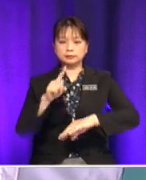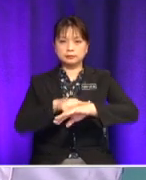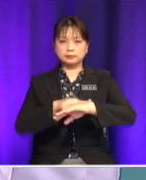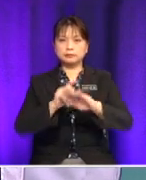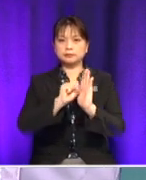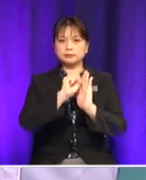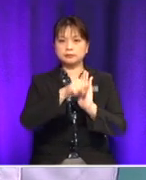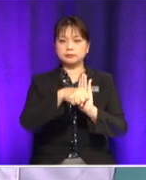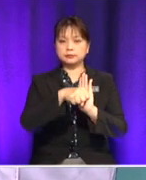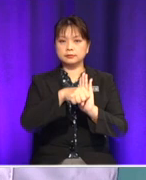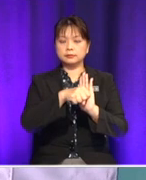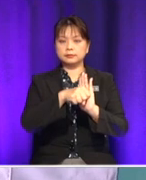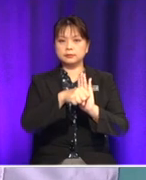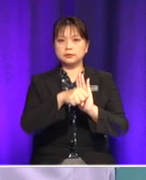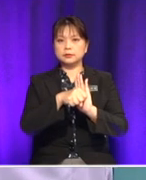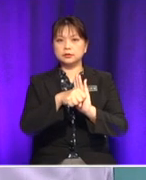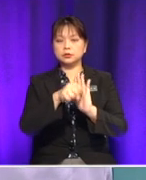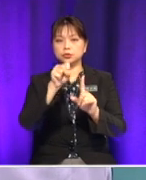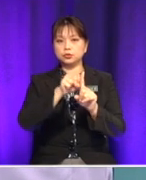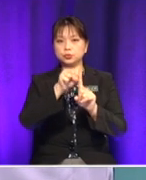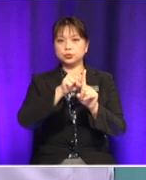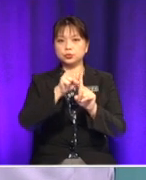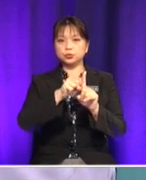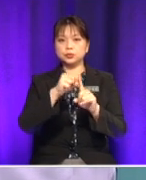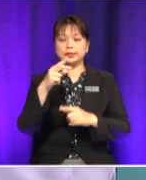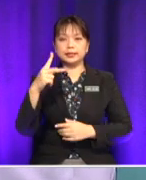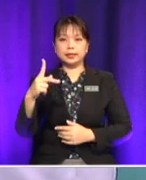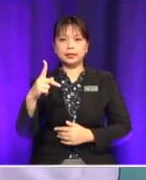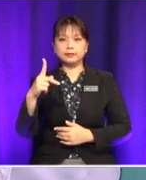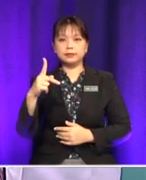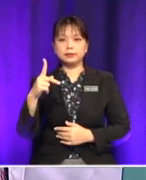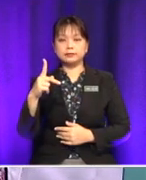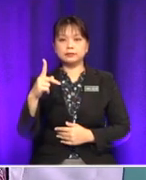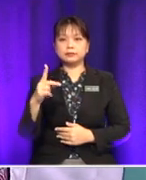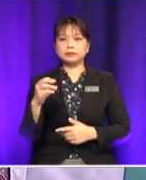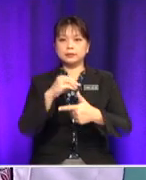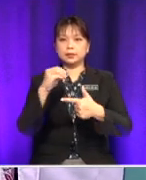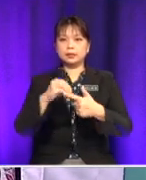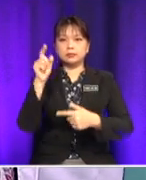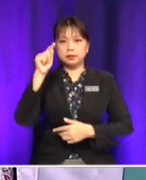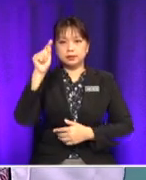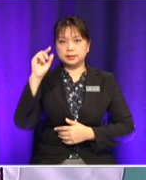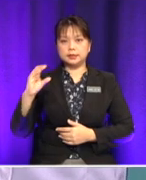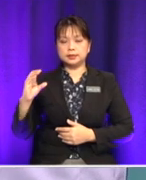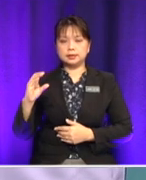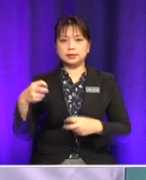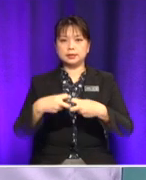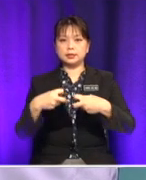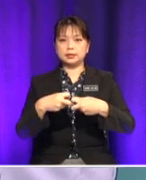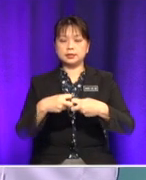suhu Kelvin tapi cuma biasa kita ini gunanya gajah sesius Oke dan arus